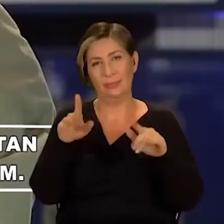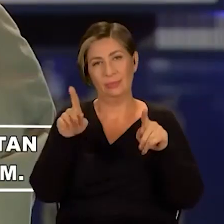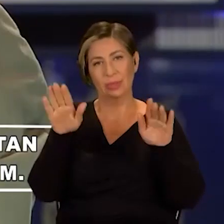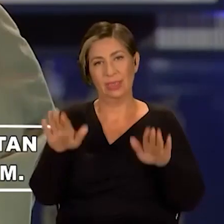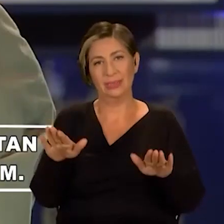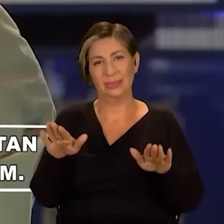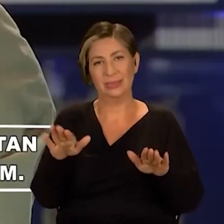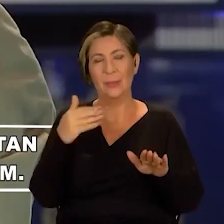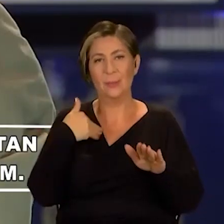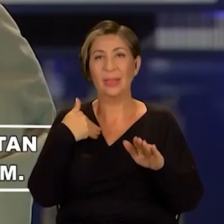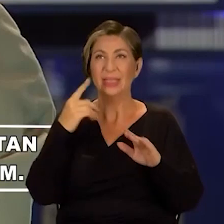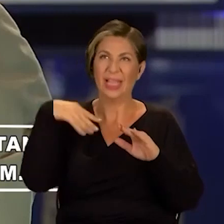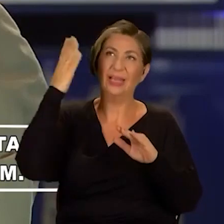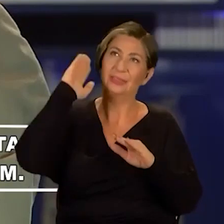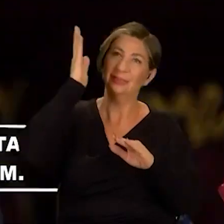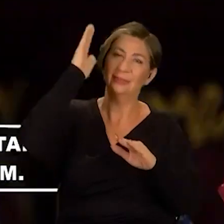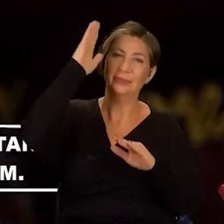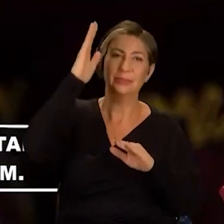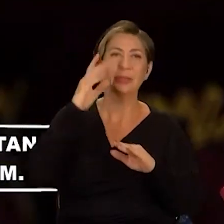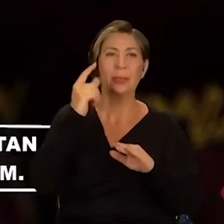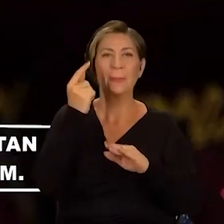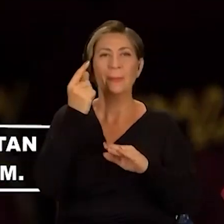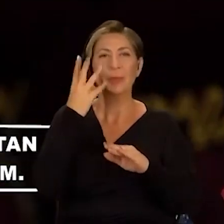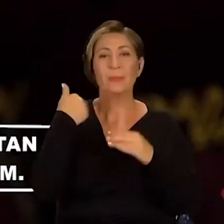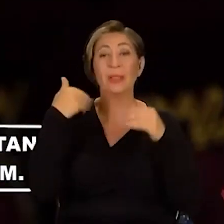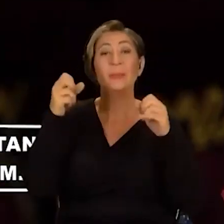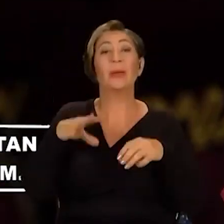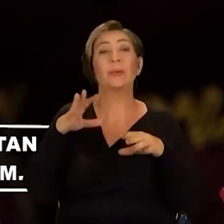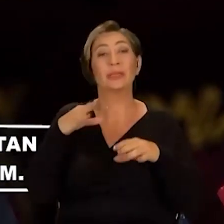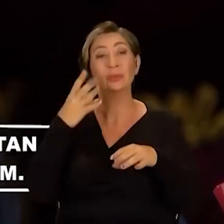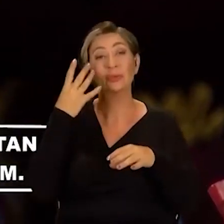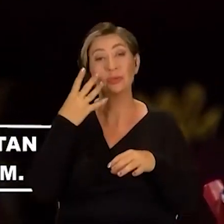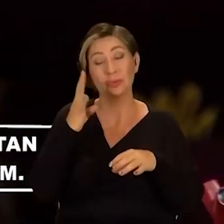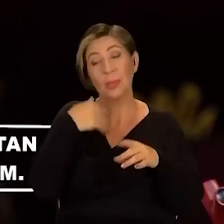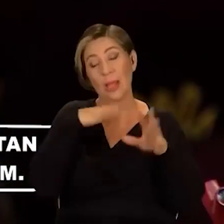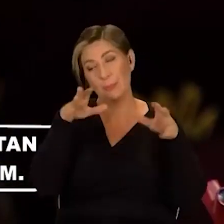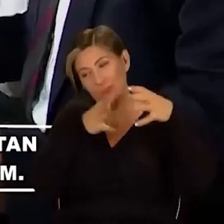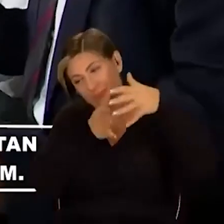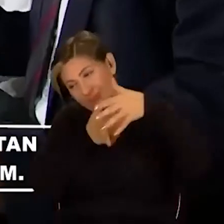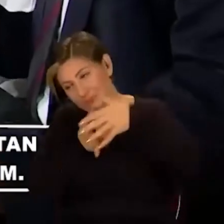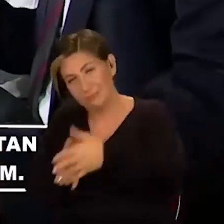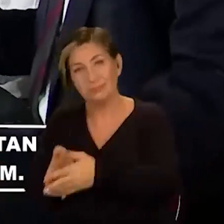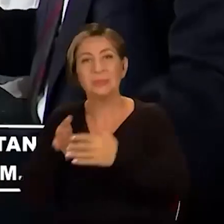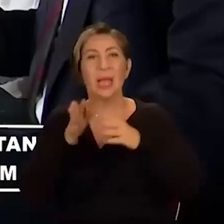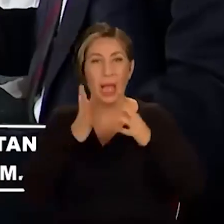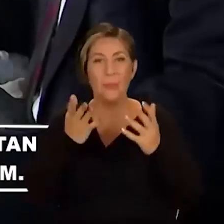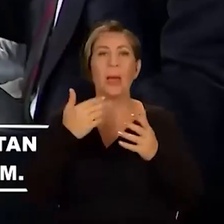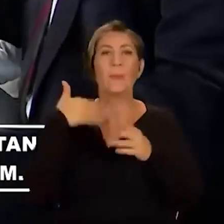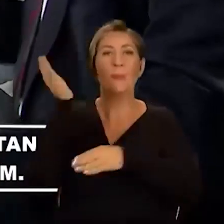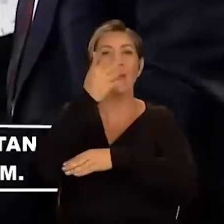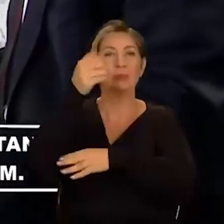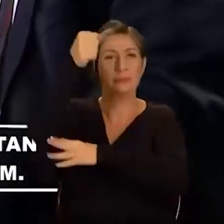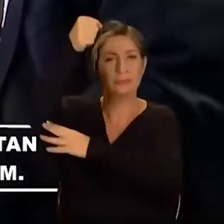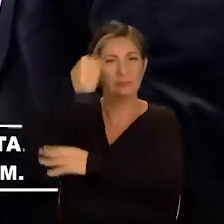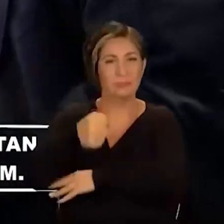kalın. Bayrağınızı verin. Ben daha yukarı çıkarayım dedi ve birkaç doktor arkadaşlar beni de bırakmadı. 4200'den aşağı indik biz. Ama kulüp bypass olarak bayrağımızı